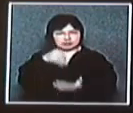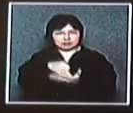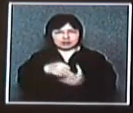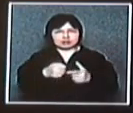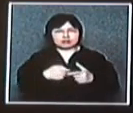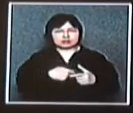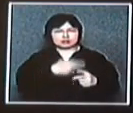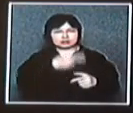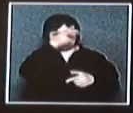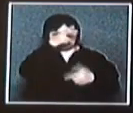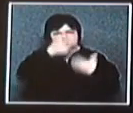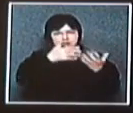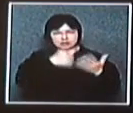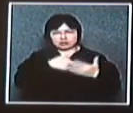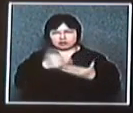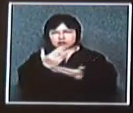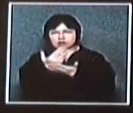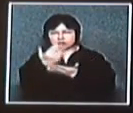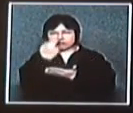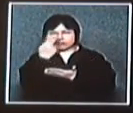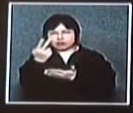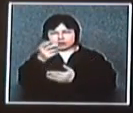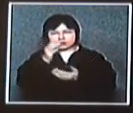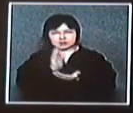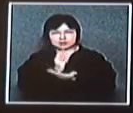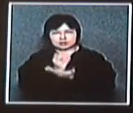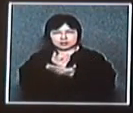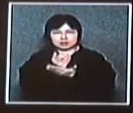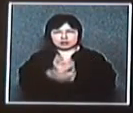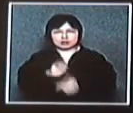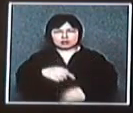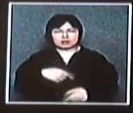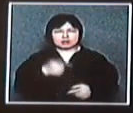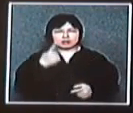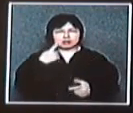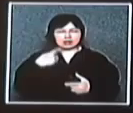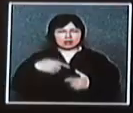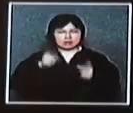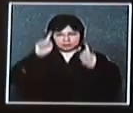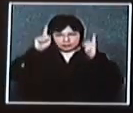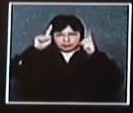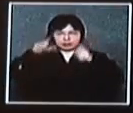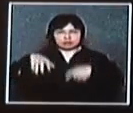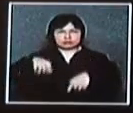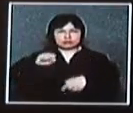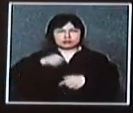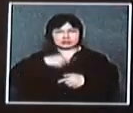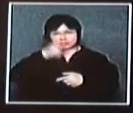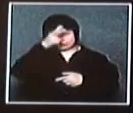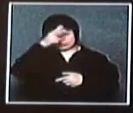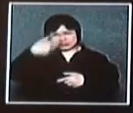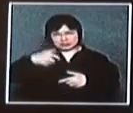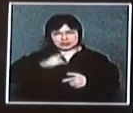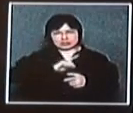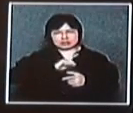份外访印尼，涉嫌呢是滥用公帑为自己游浮。